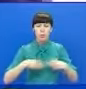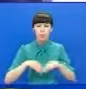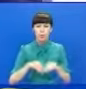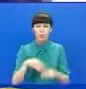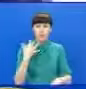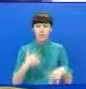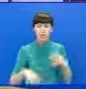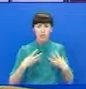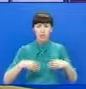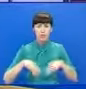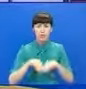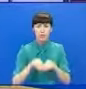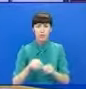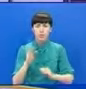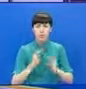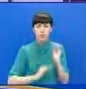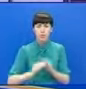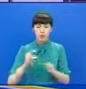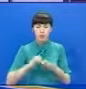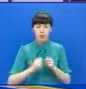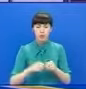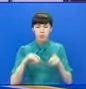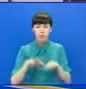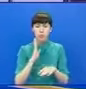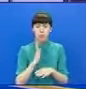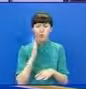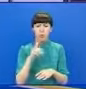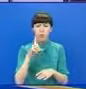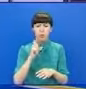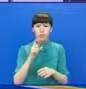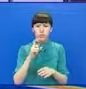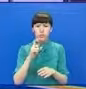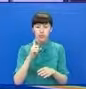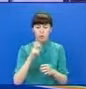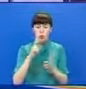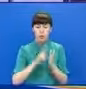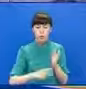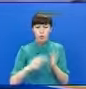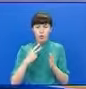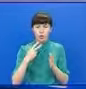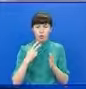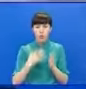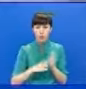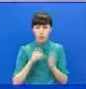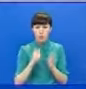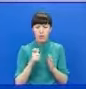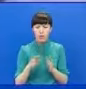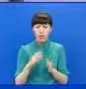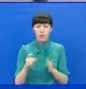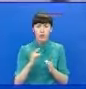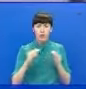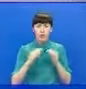қамтылған отбасыларға сол жерлерді жайғастыру мәселесін. Жалпы есебімен 189 адам үш жылда үй үйлі болды. Тұрар Рысқұлов